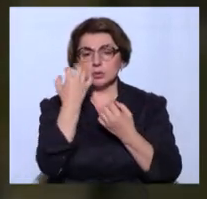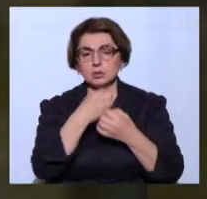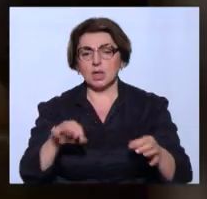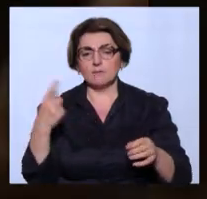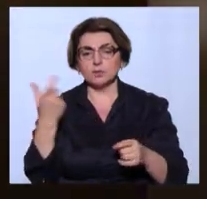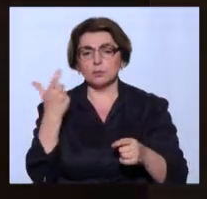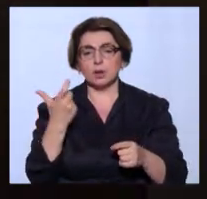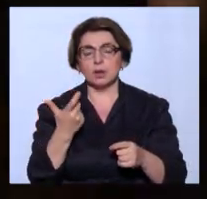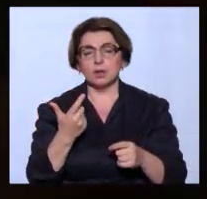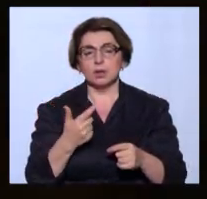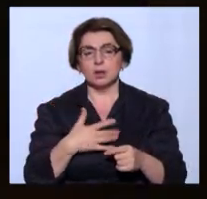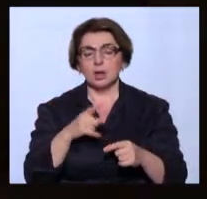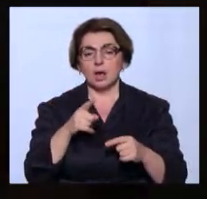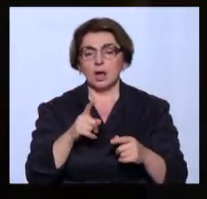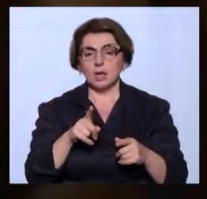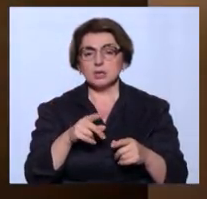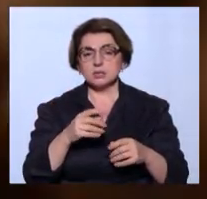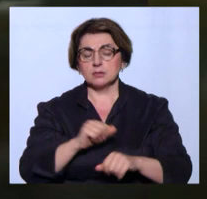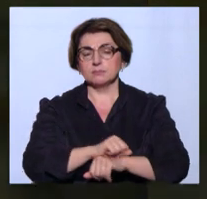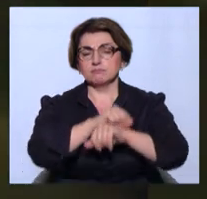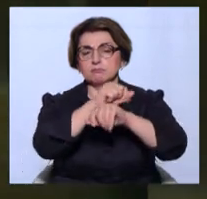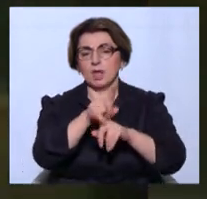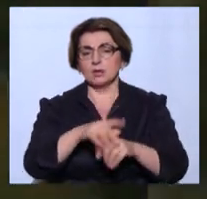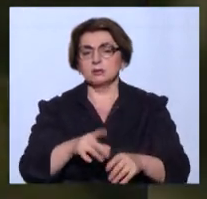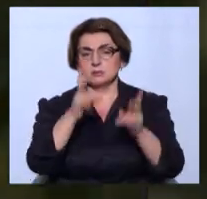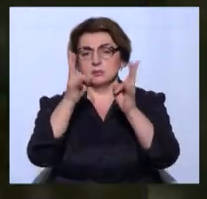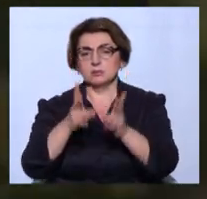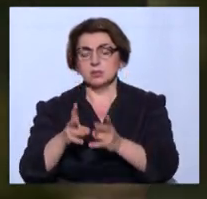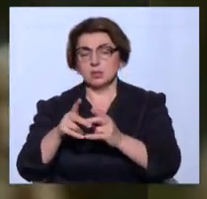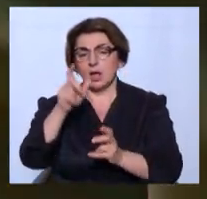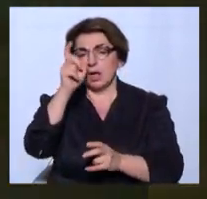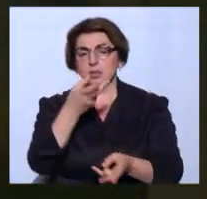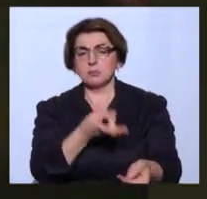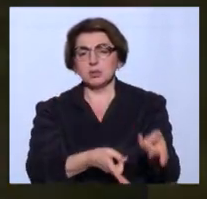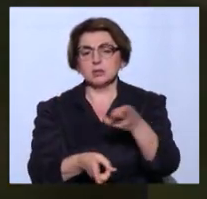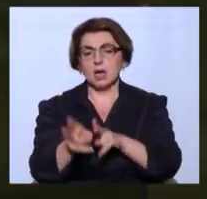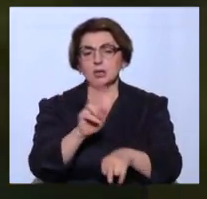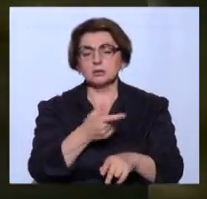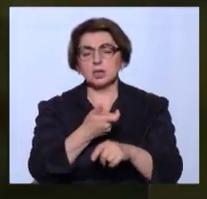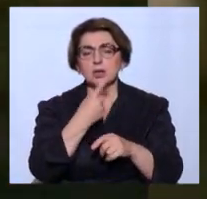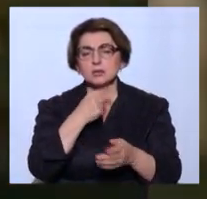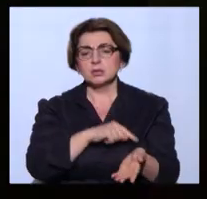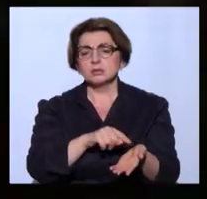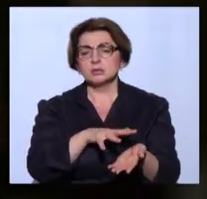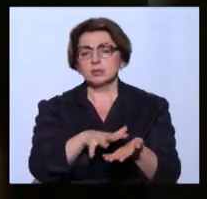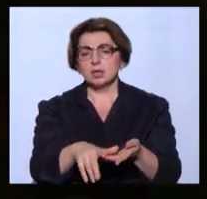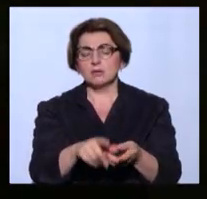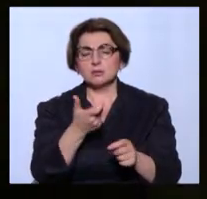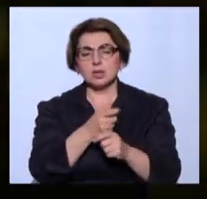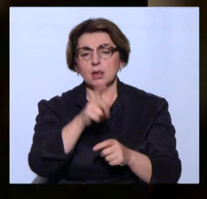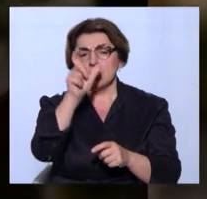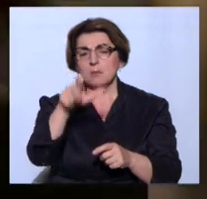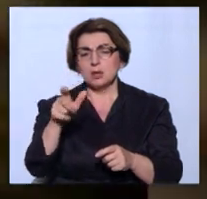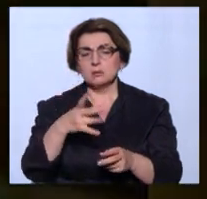რომ ეს გამოსვლა დაშალეს და ადამიანები შეეწირნენ, დაიღვარა სისხლი და ძალიან